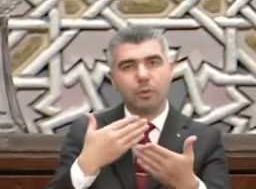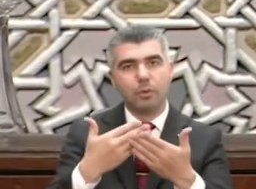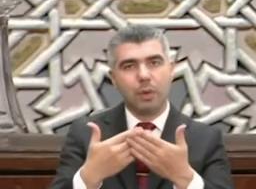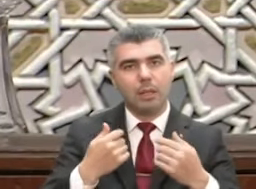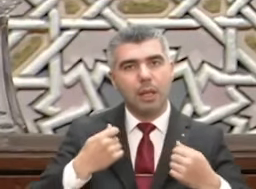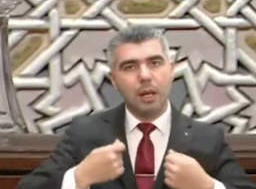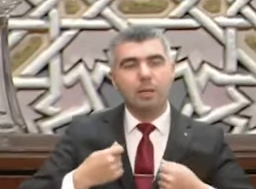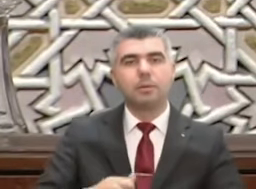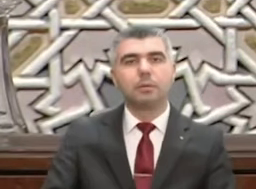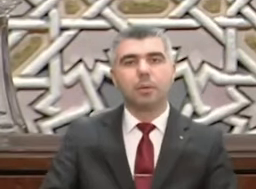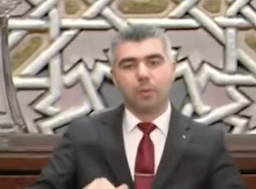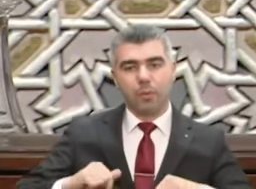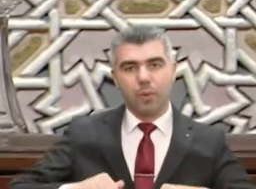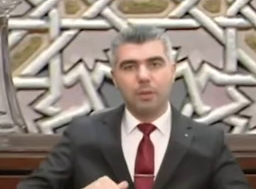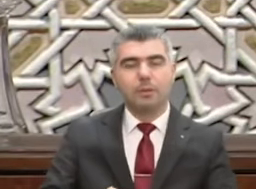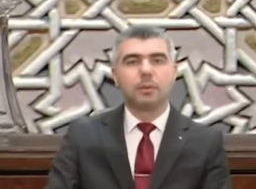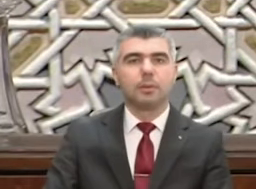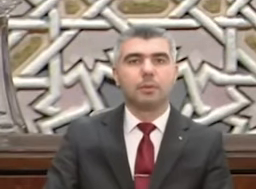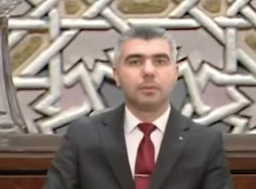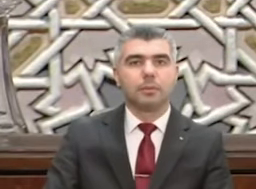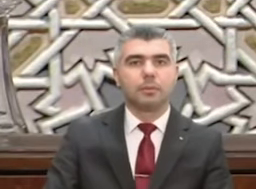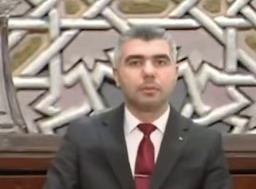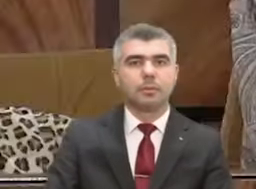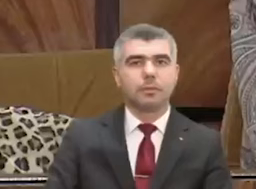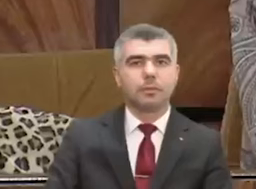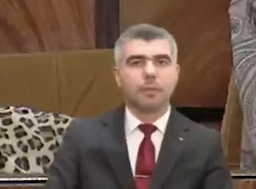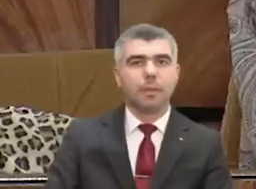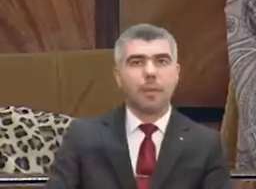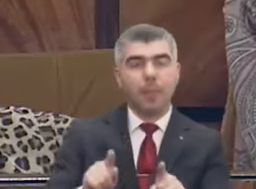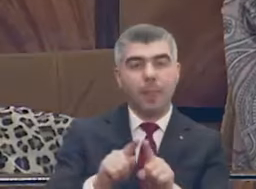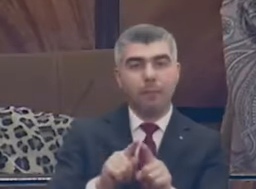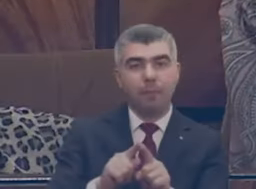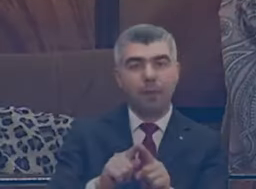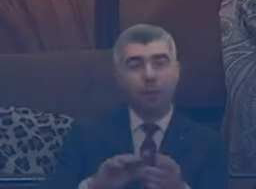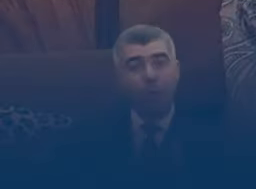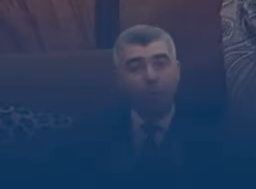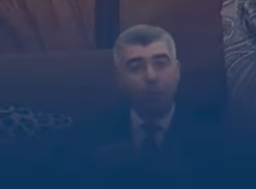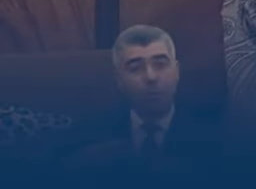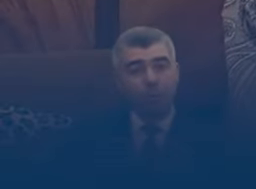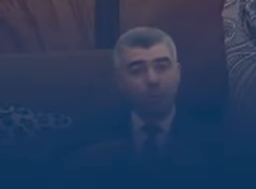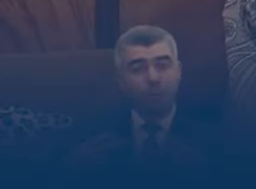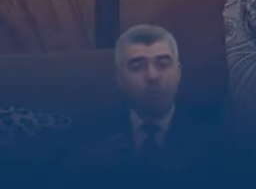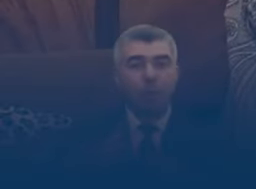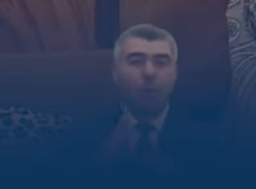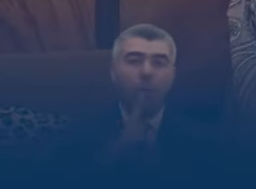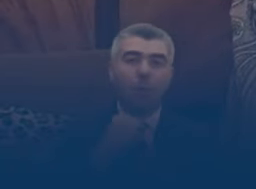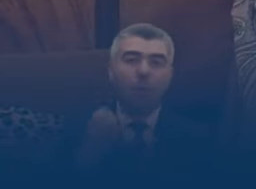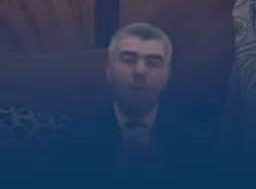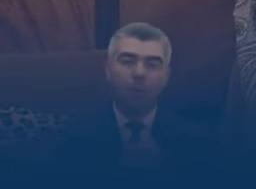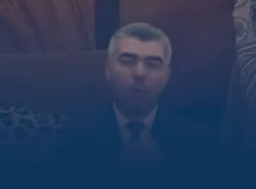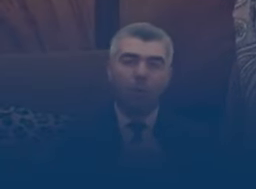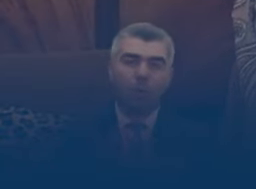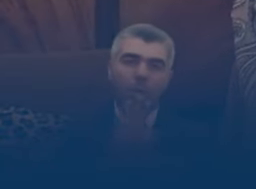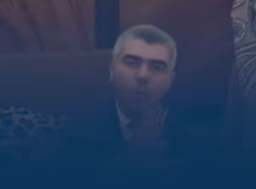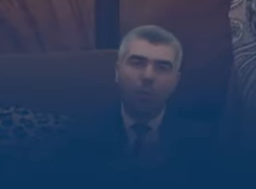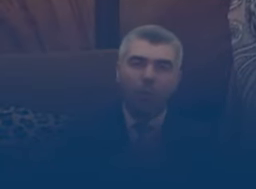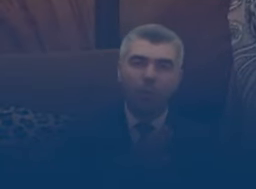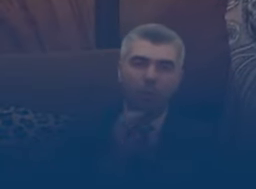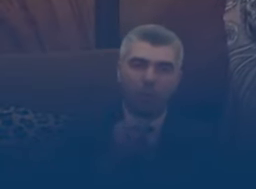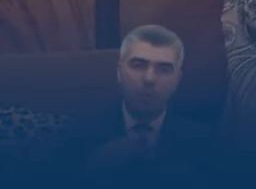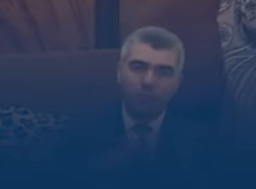سيد الرئيسه سيد الوزير المحترم الوعد اللي طلقه حكومتكم صدقوها المغاربه